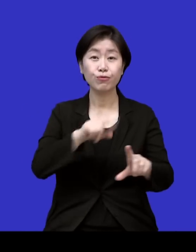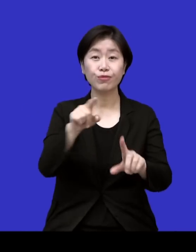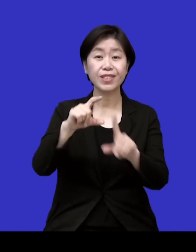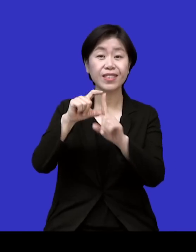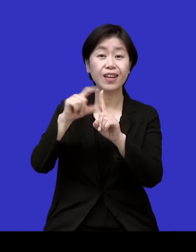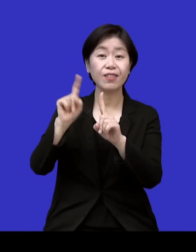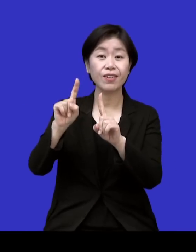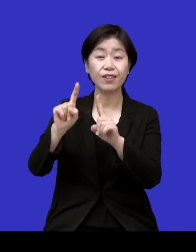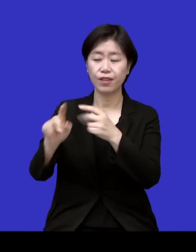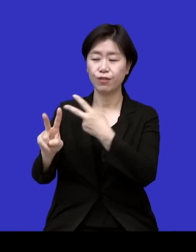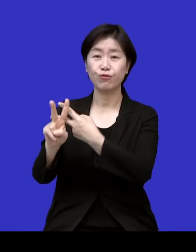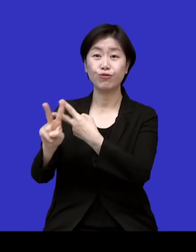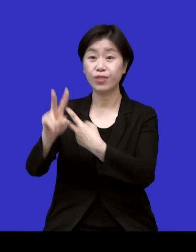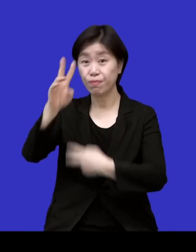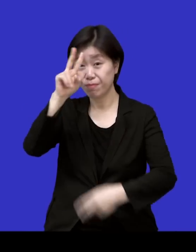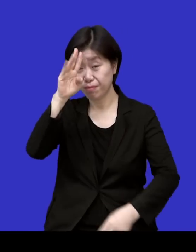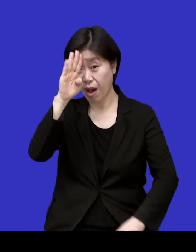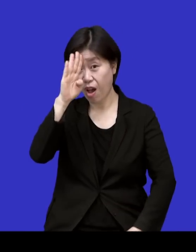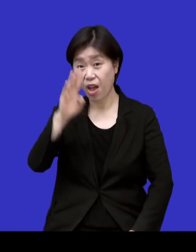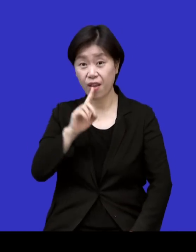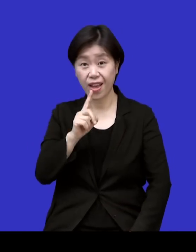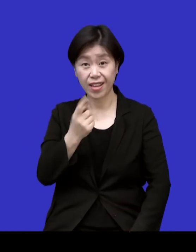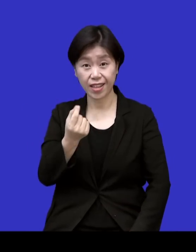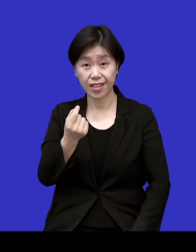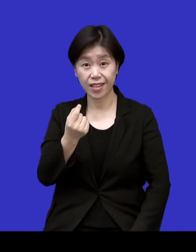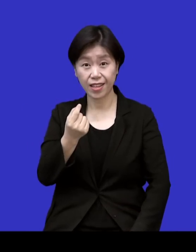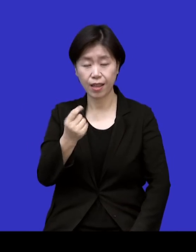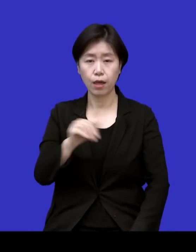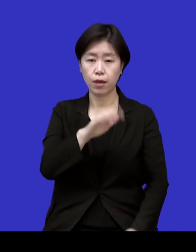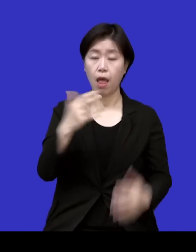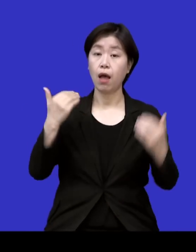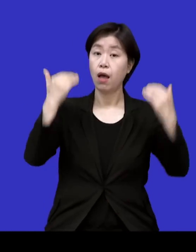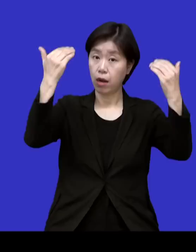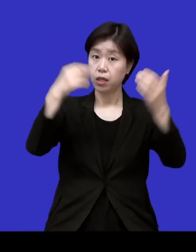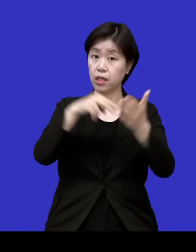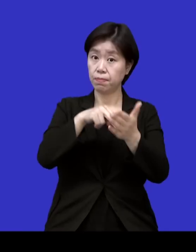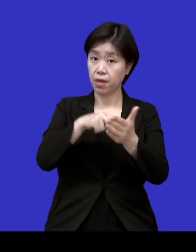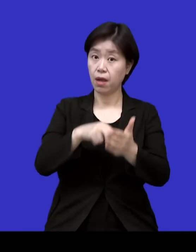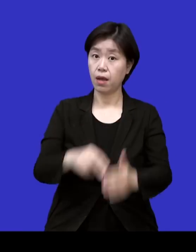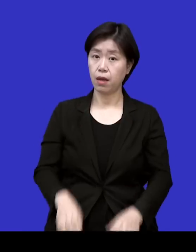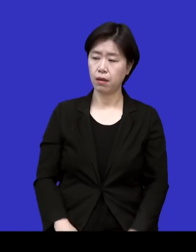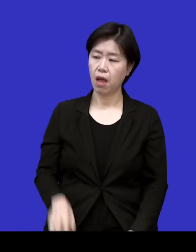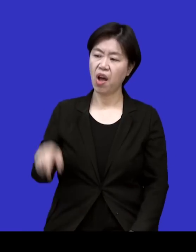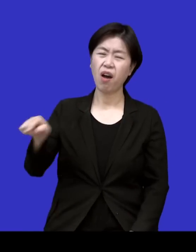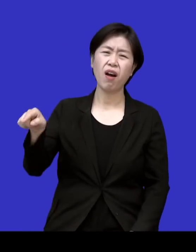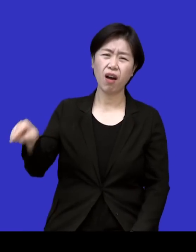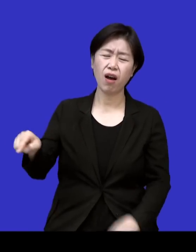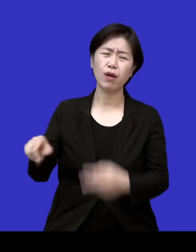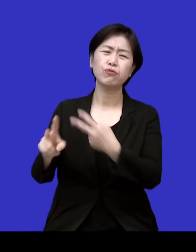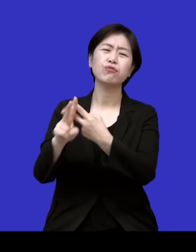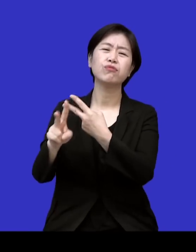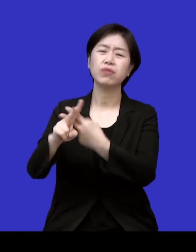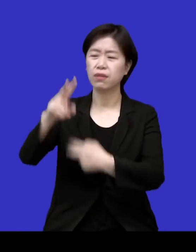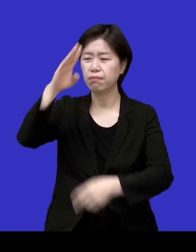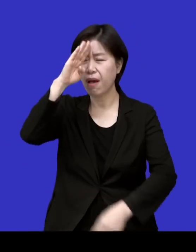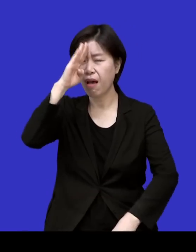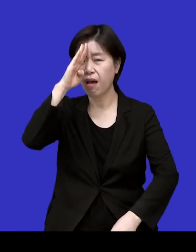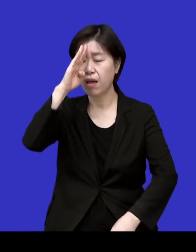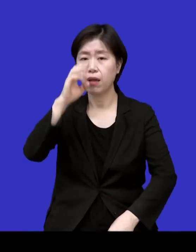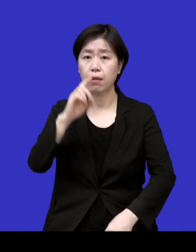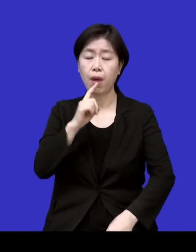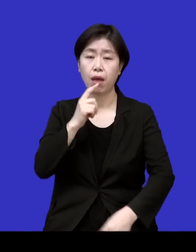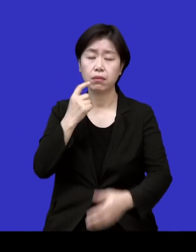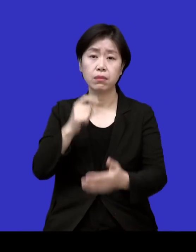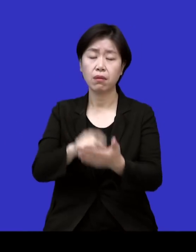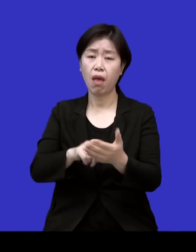표현하는데 사춘기에 접어든 아이들을 우리 기성세대들이 쟤들은 중2병이야라고 하면서 그들을 우리가 뱉은 상처의